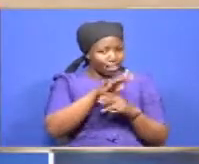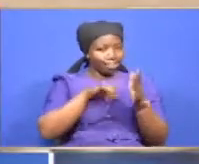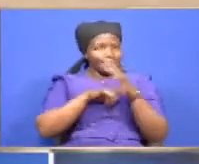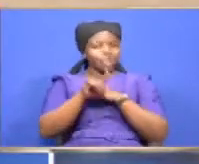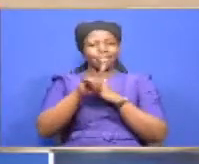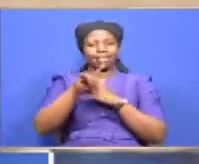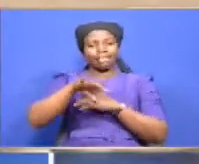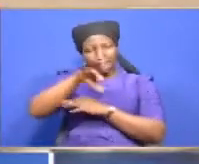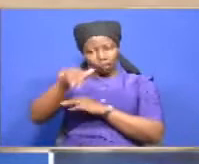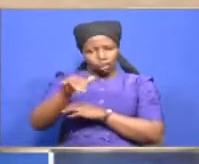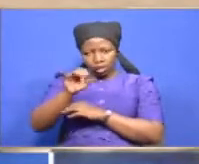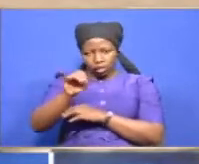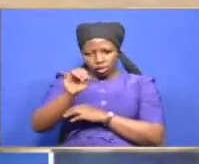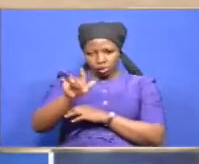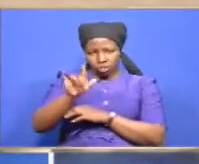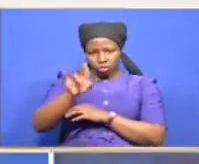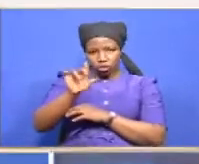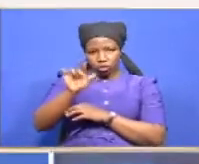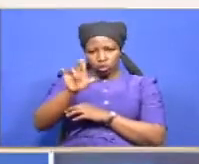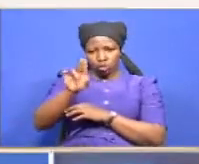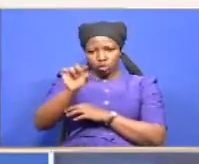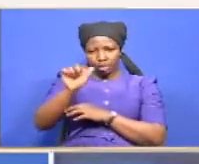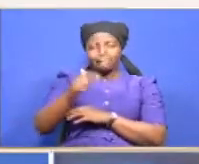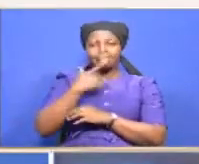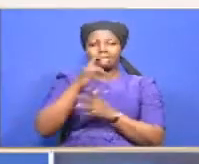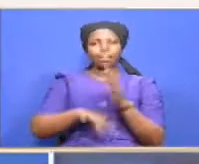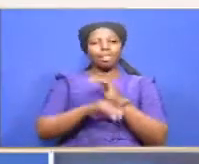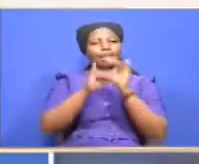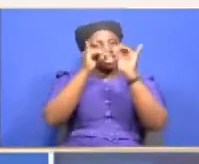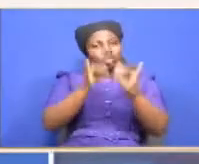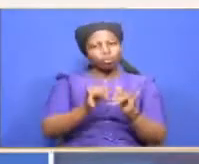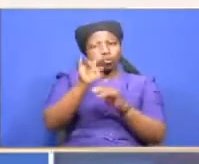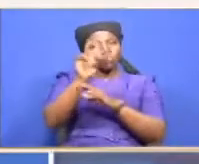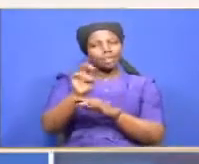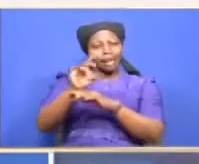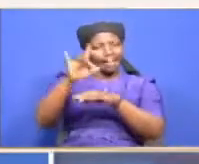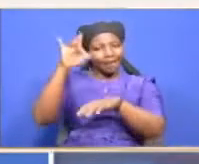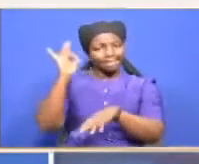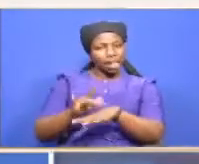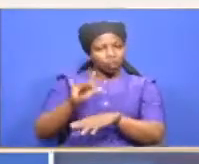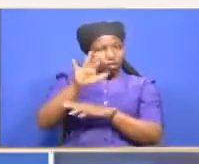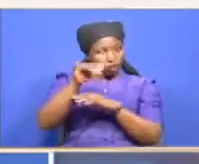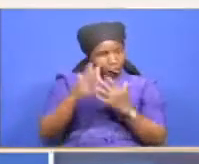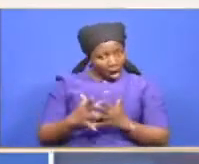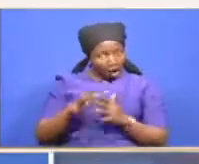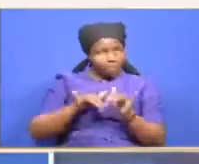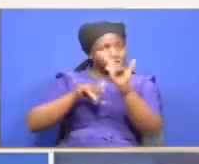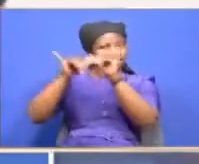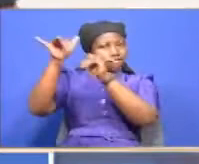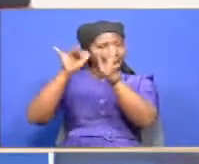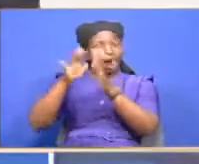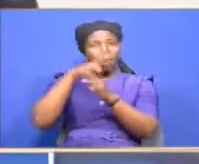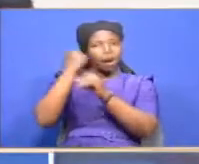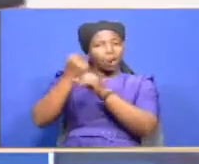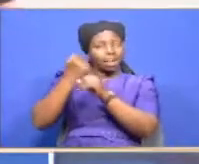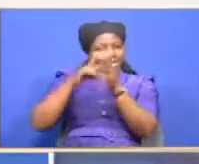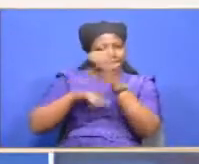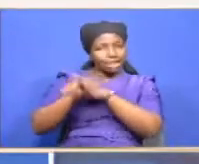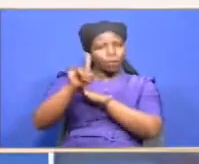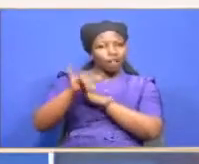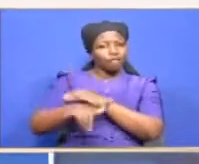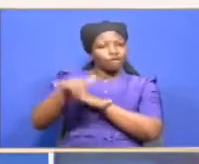Ululunga alisema visa 20 vipya vya maambukizi ni raia wa kigeni wanaofanya kazi katika kampuni moja ya